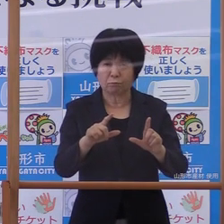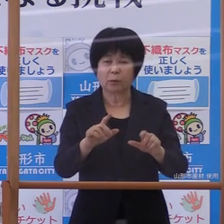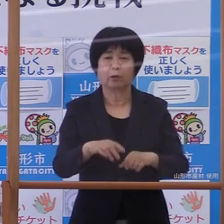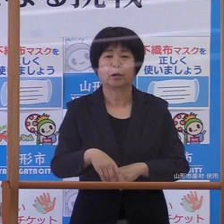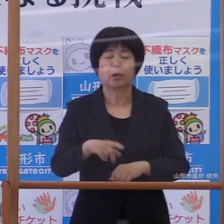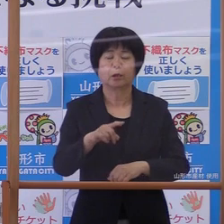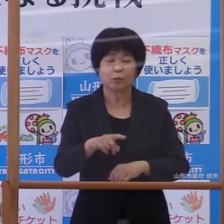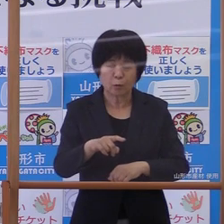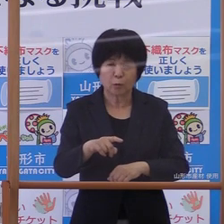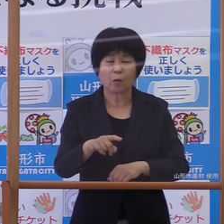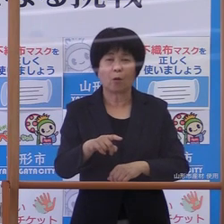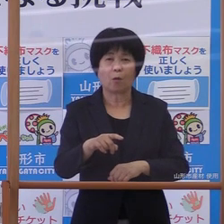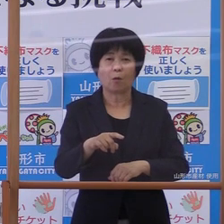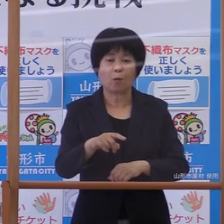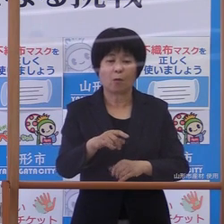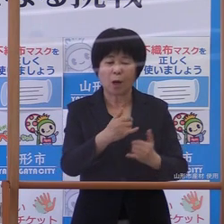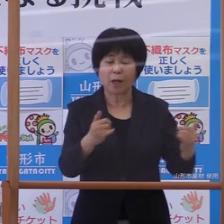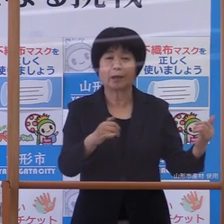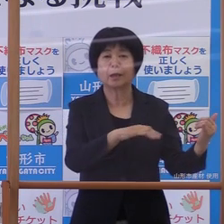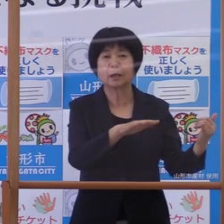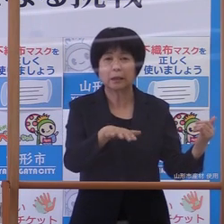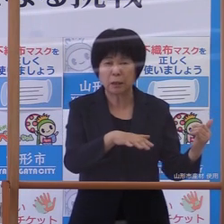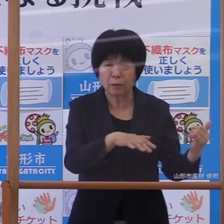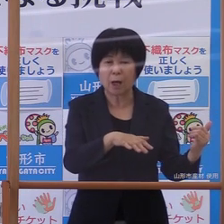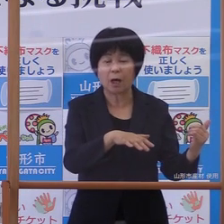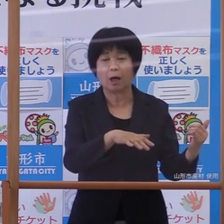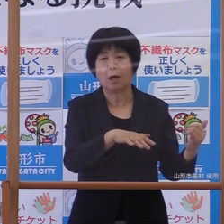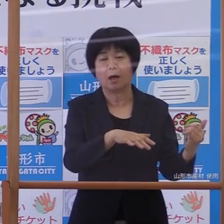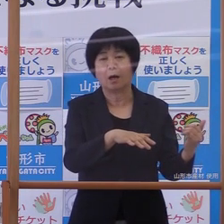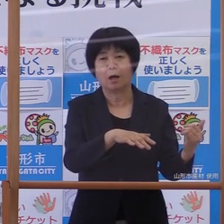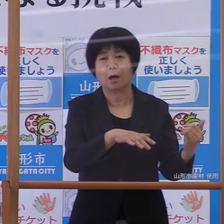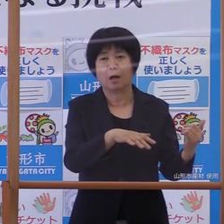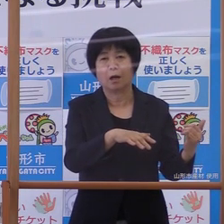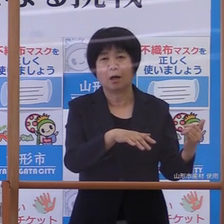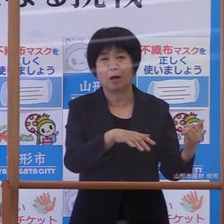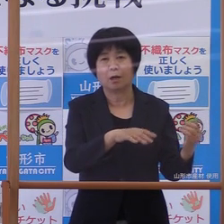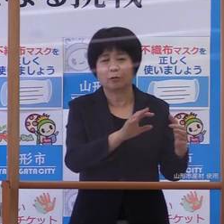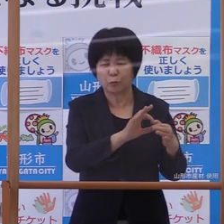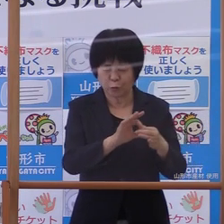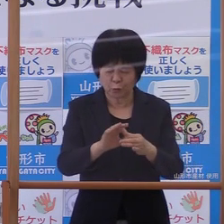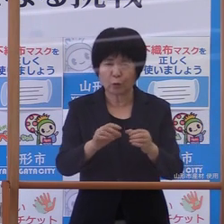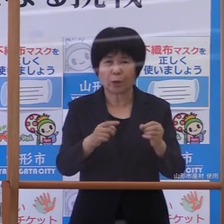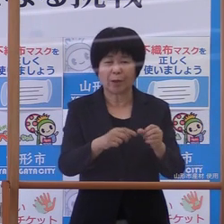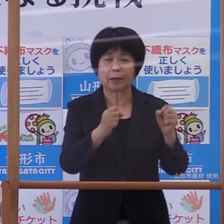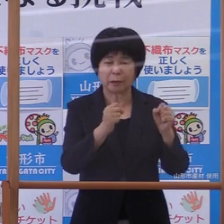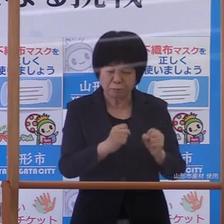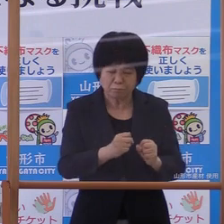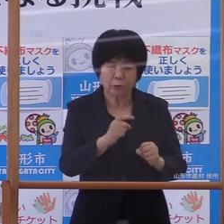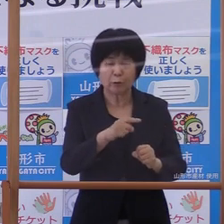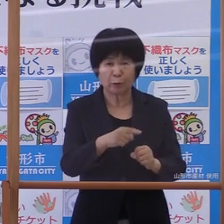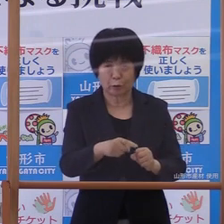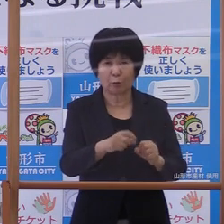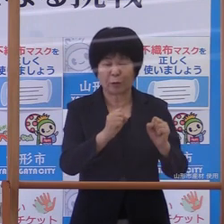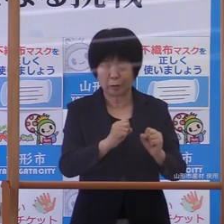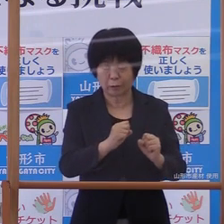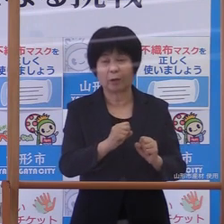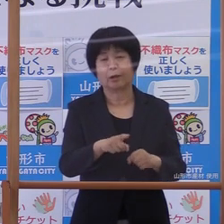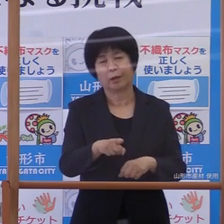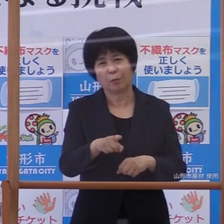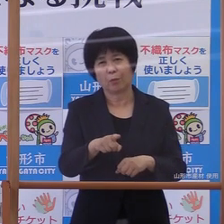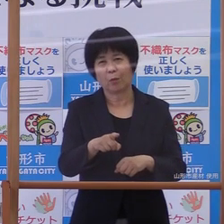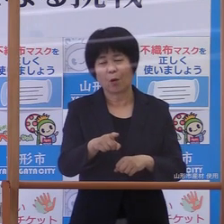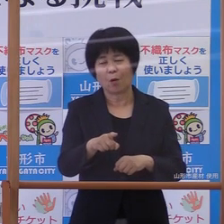にはですね、さまざまな、もうずっと山形にいるよという方もいらっしゃればですね、まだいろいろ迷